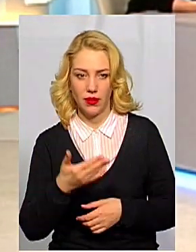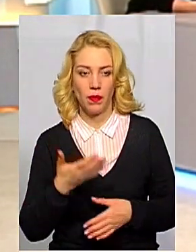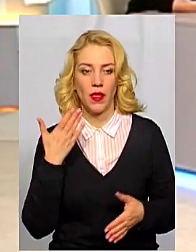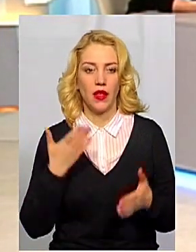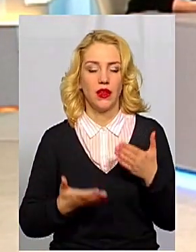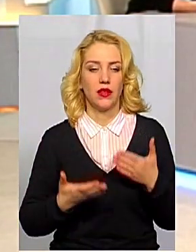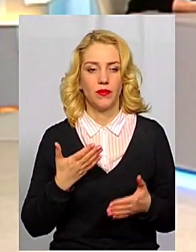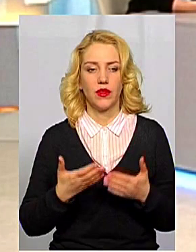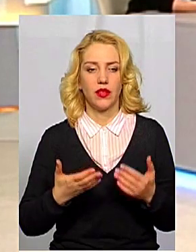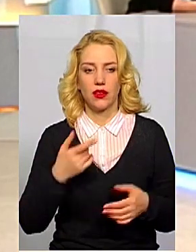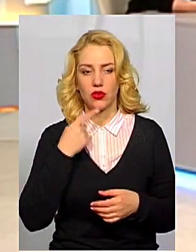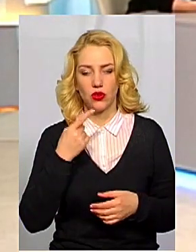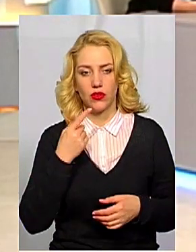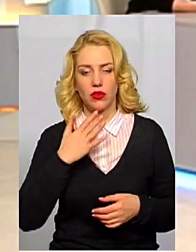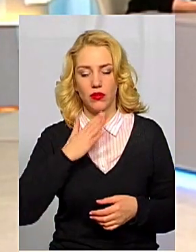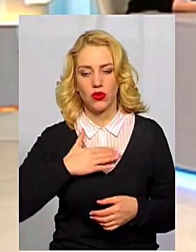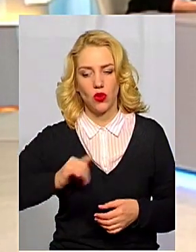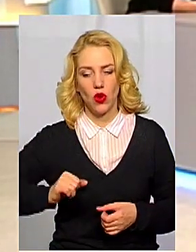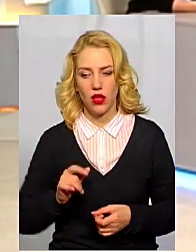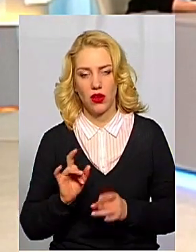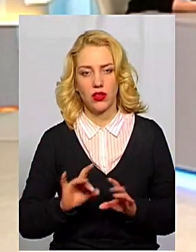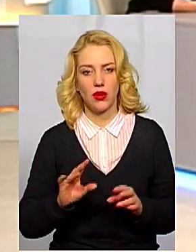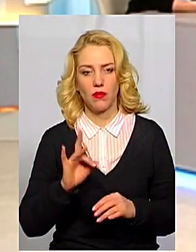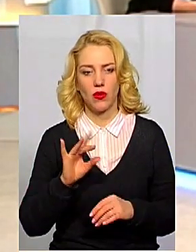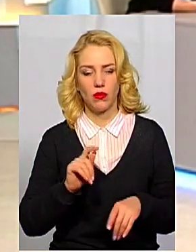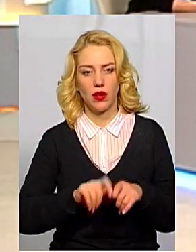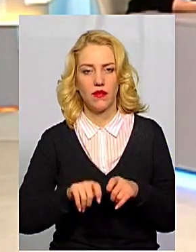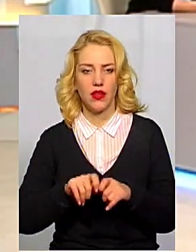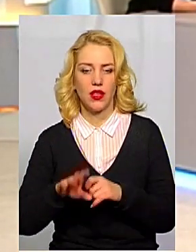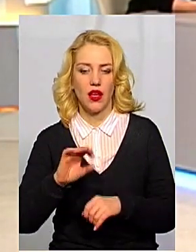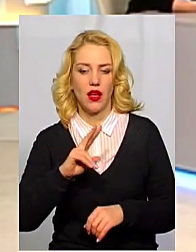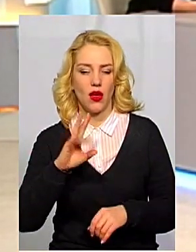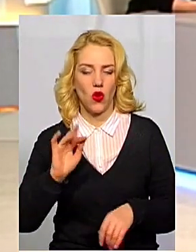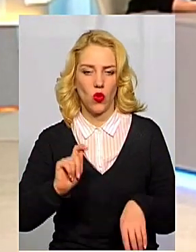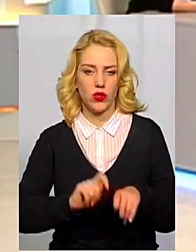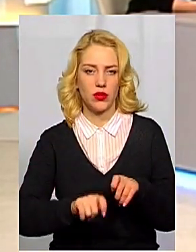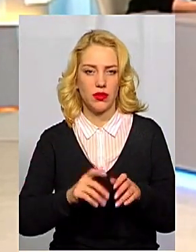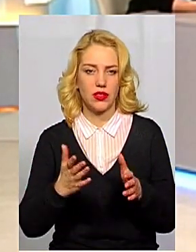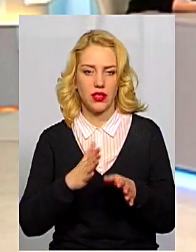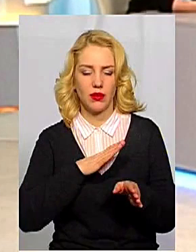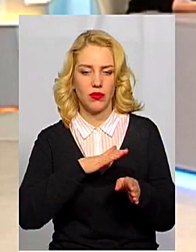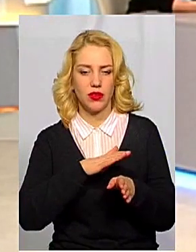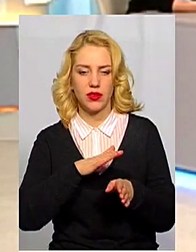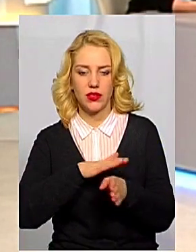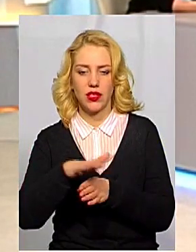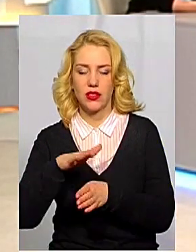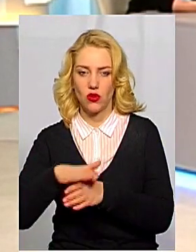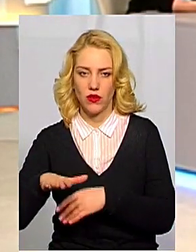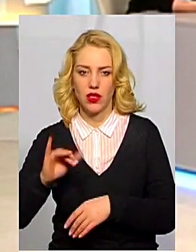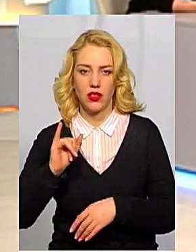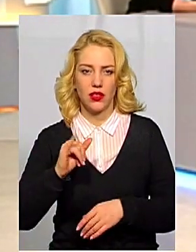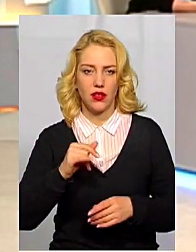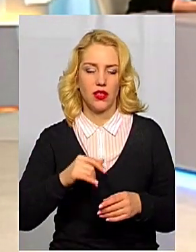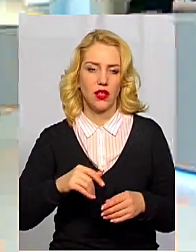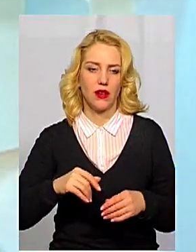от колега засвідчив про перевірки, які екологічна інспекція здійснювала, і нараховані,